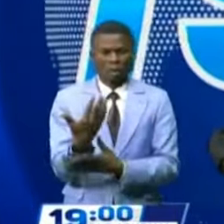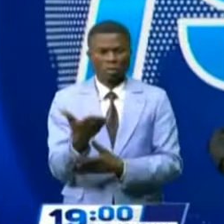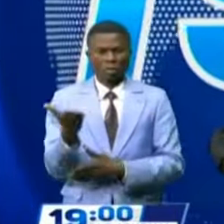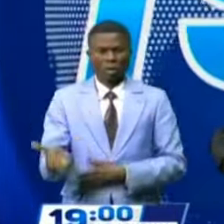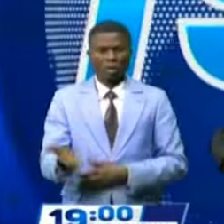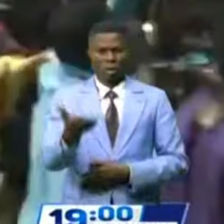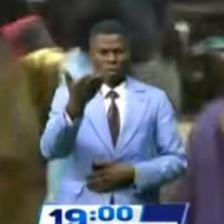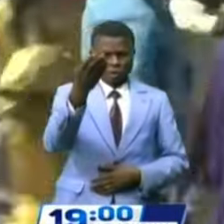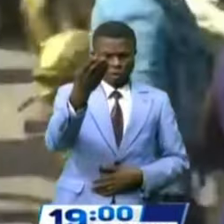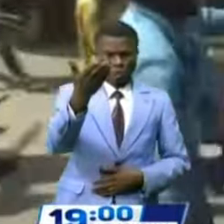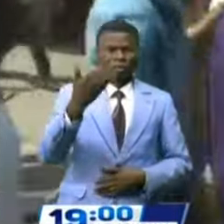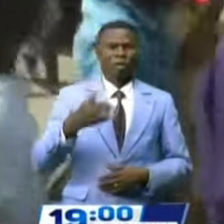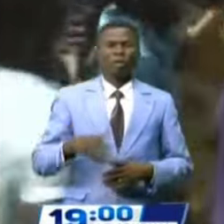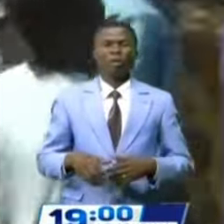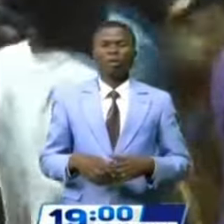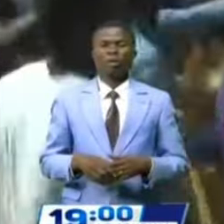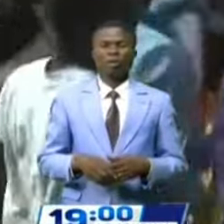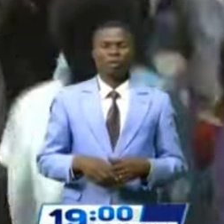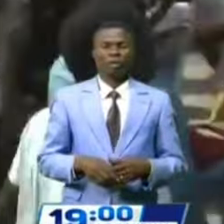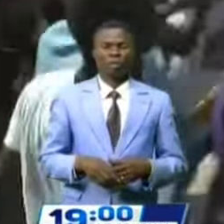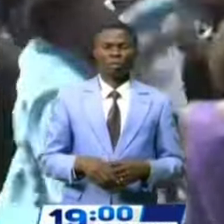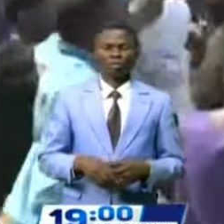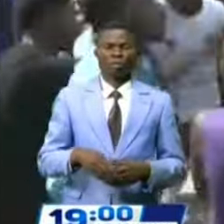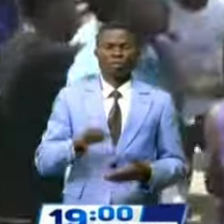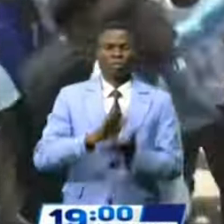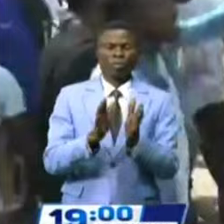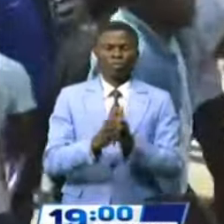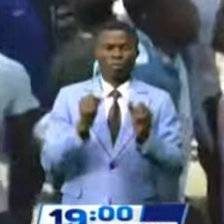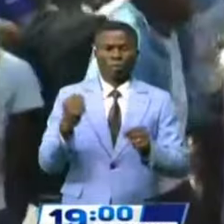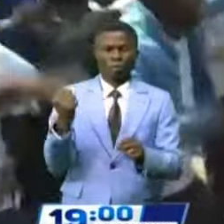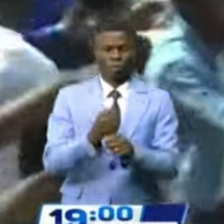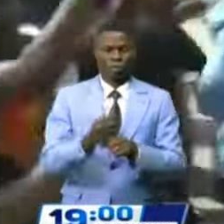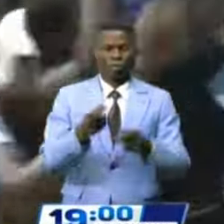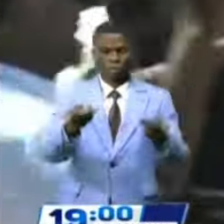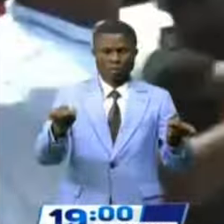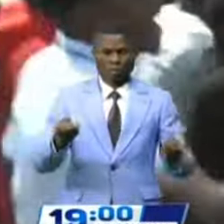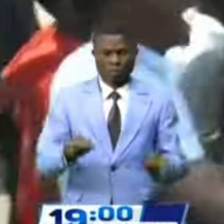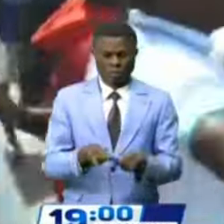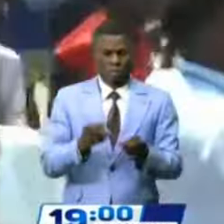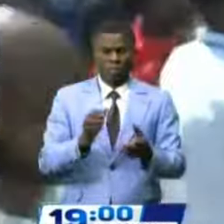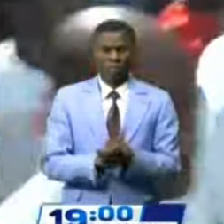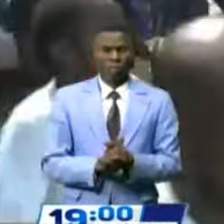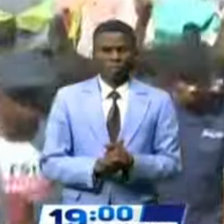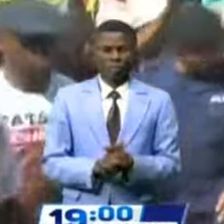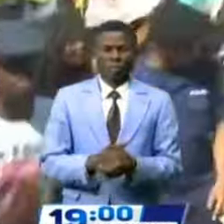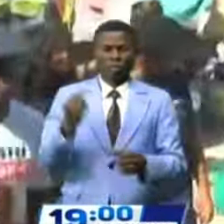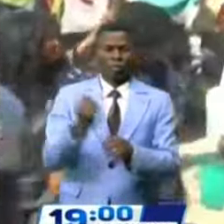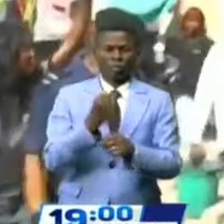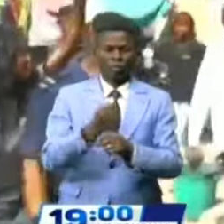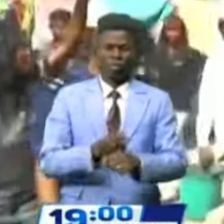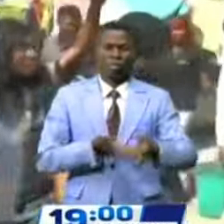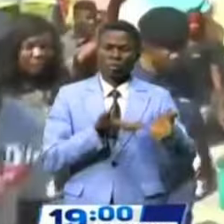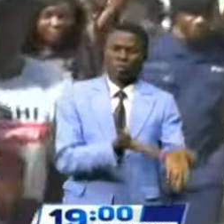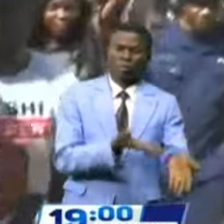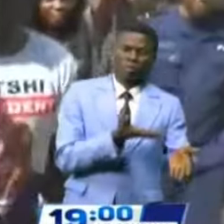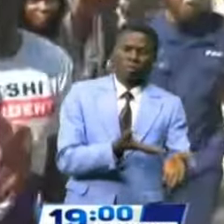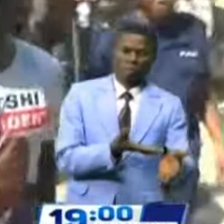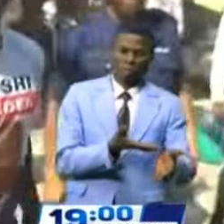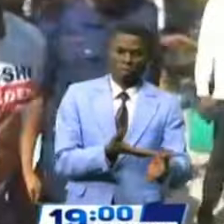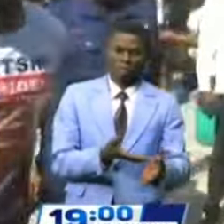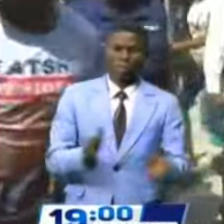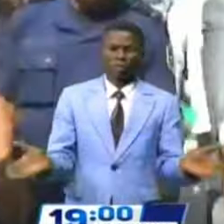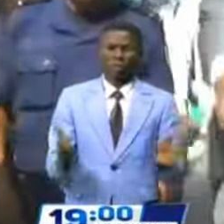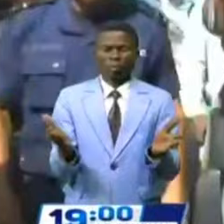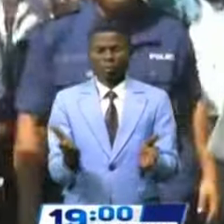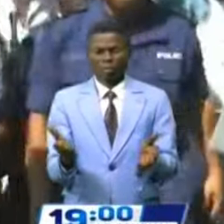d'Itchala. Pour plus d'efficacité dans le travail de terrain, le service d'assistance et d'encadrement des mines artisanales et